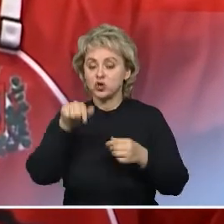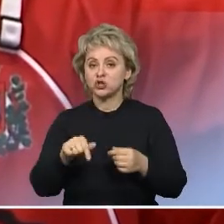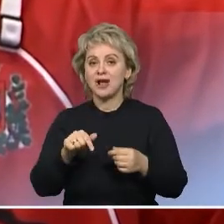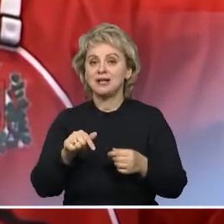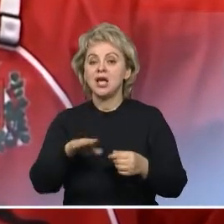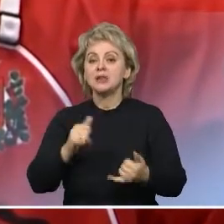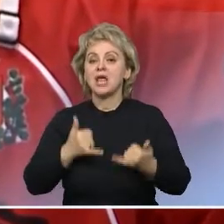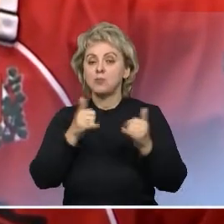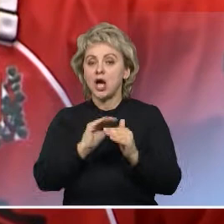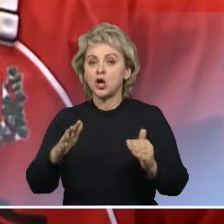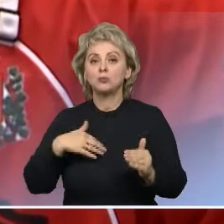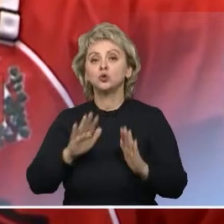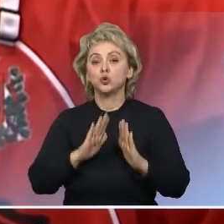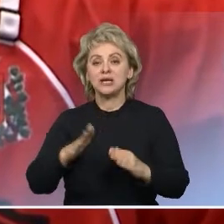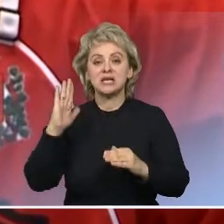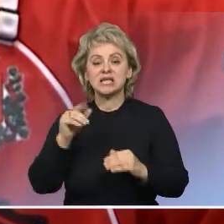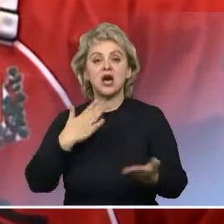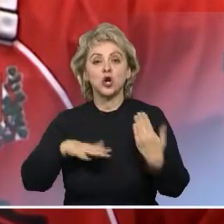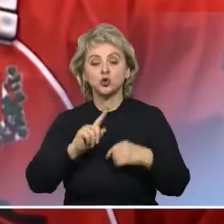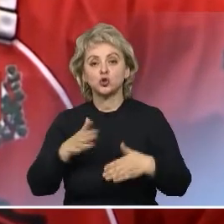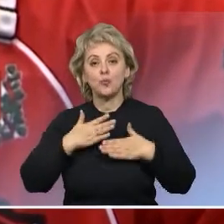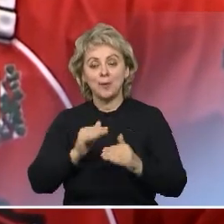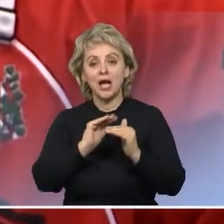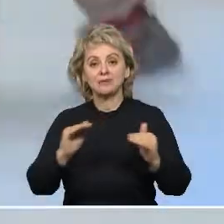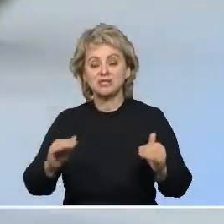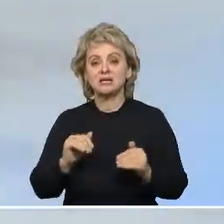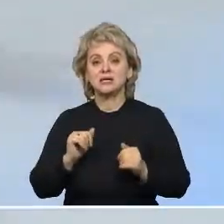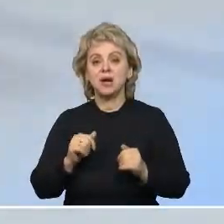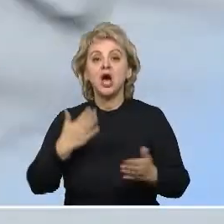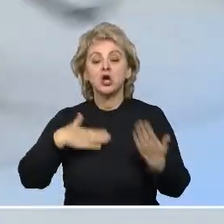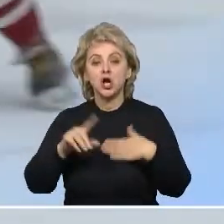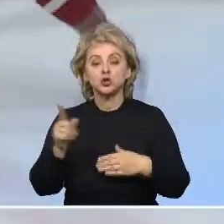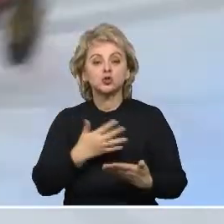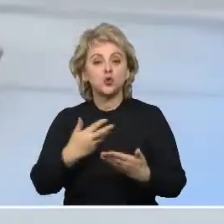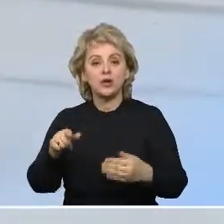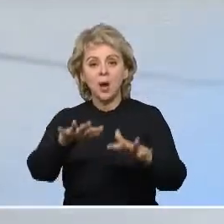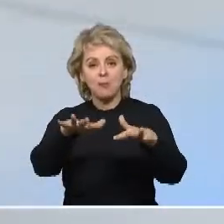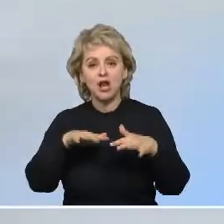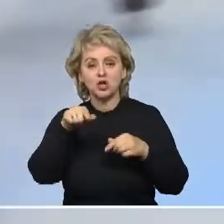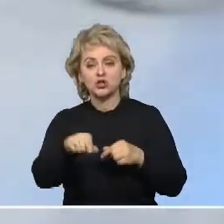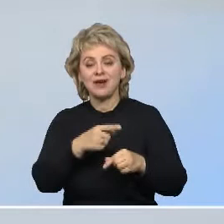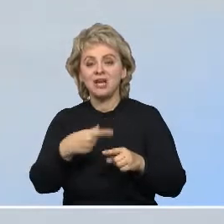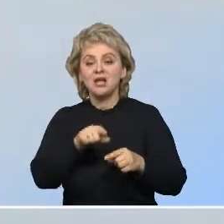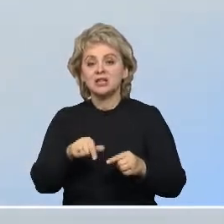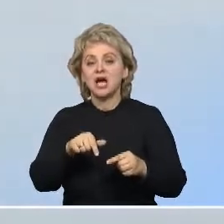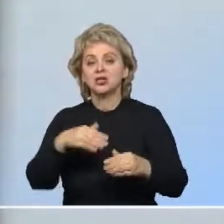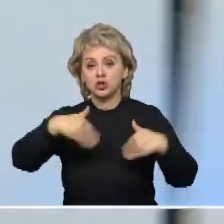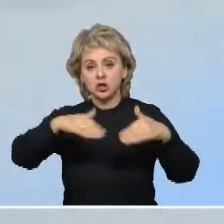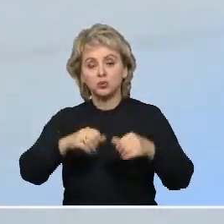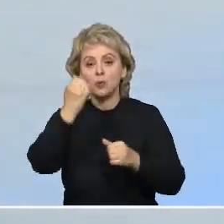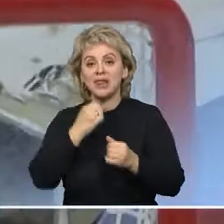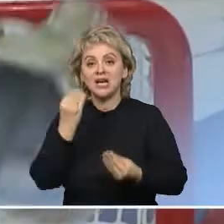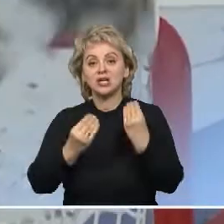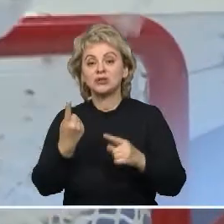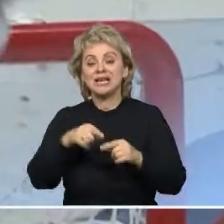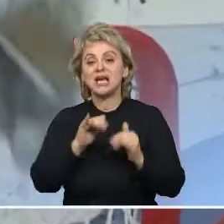На благо детей мы только за. Очень рады, что помогаем детям. Рады, что столько болельщиков на трибунах. Благотворительный матч